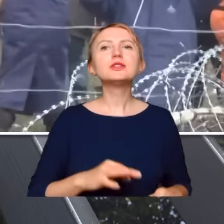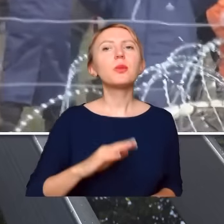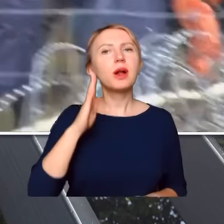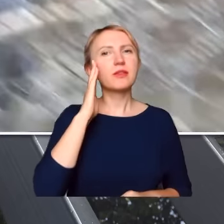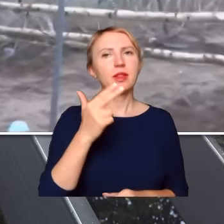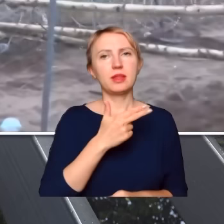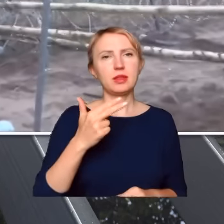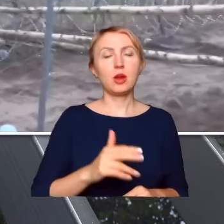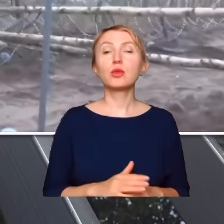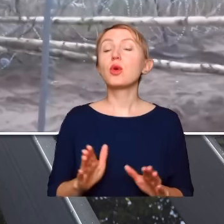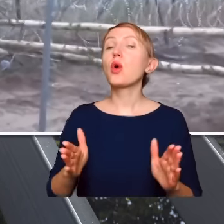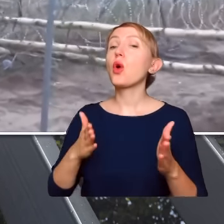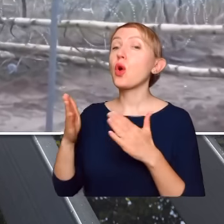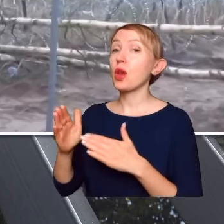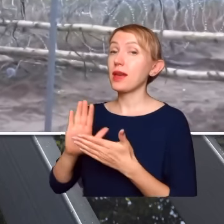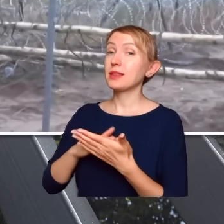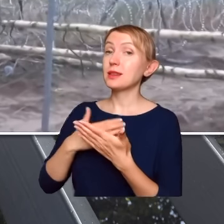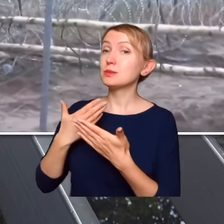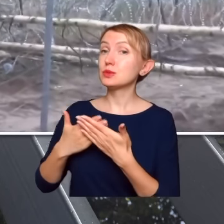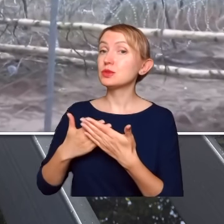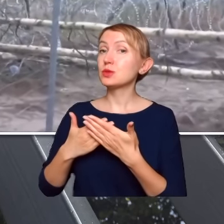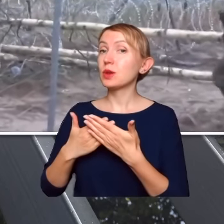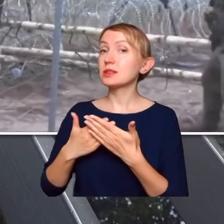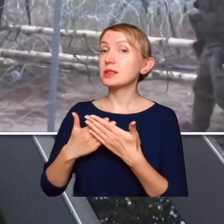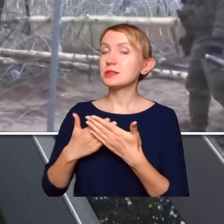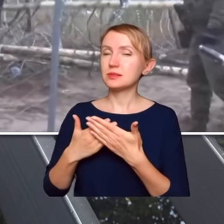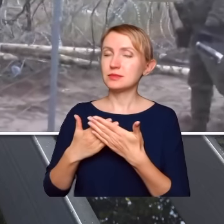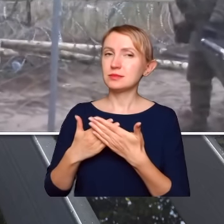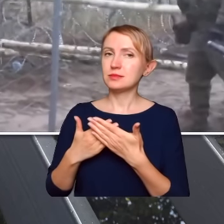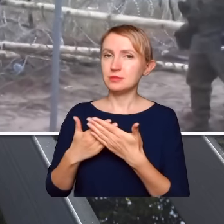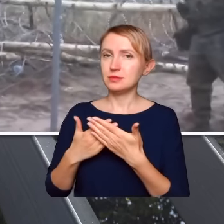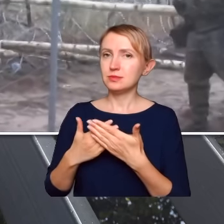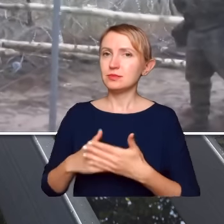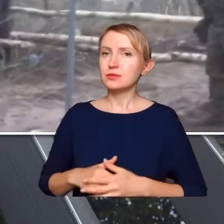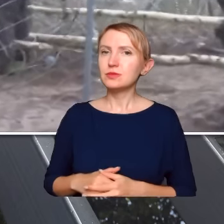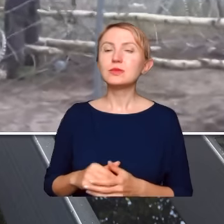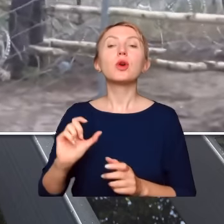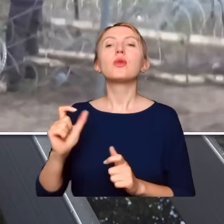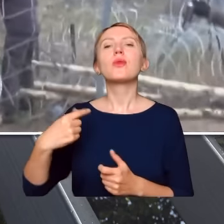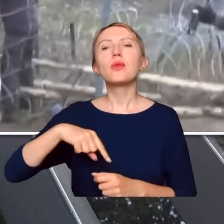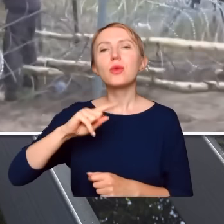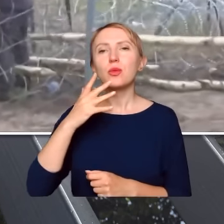to jest kolejny przykład, panie redaktorze, wpisujący się to, o czym mówimy.